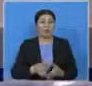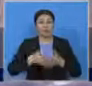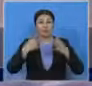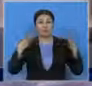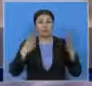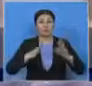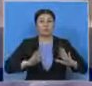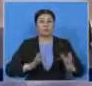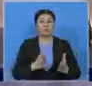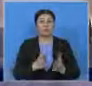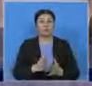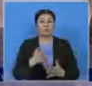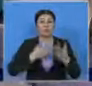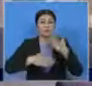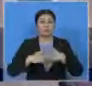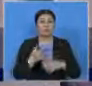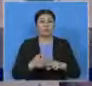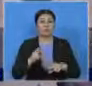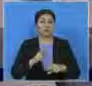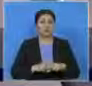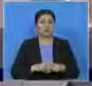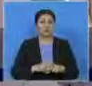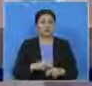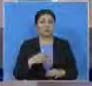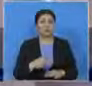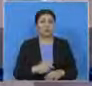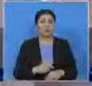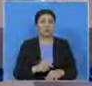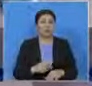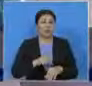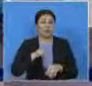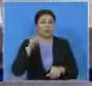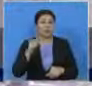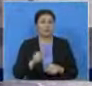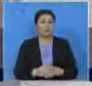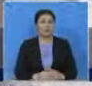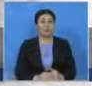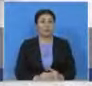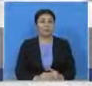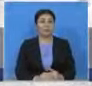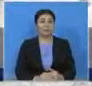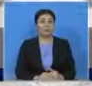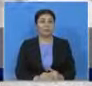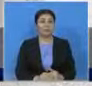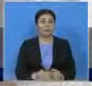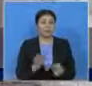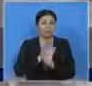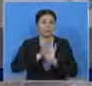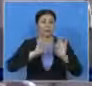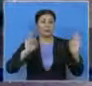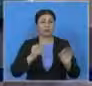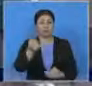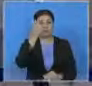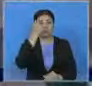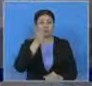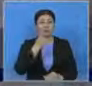грандиозное событие. И те эмоции, парад, которые ребенок испытывает. Необычный конный парад. Да, это прям здорово. Спасибо,